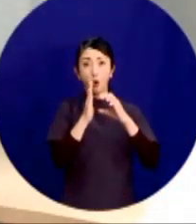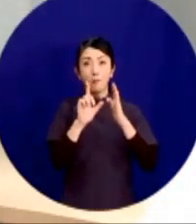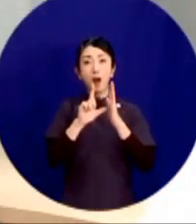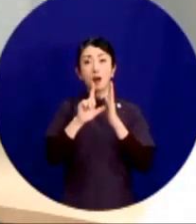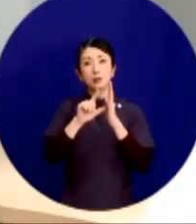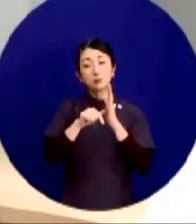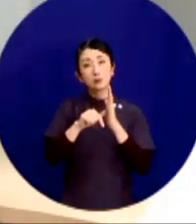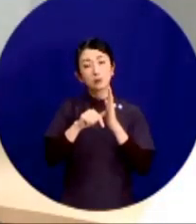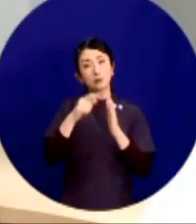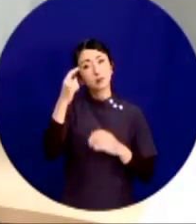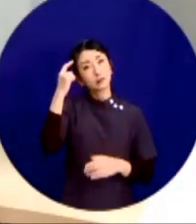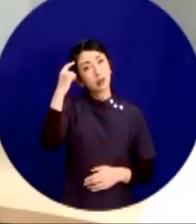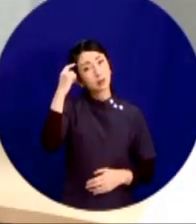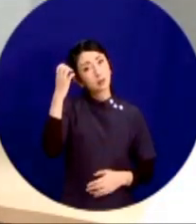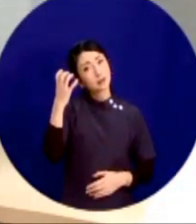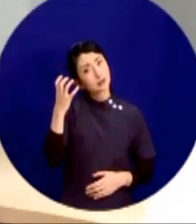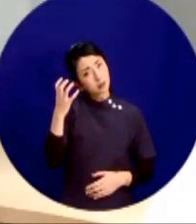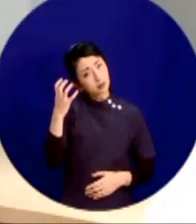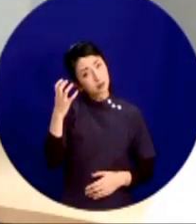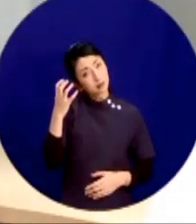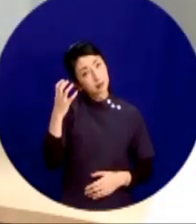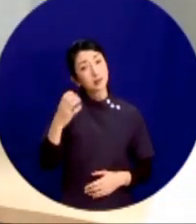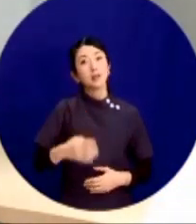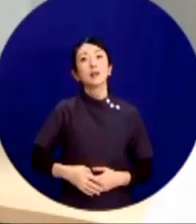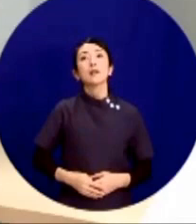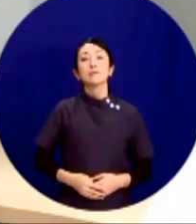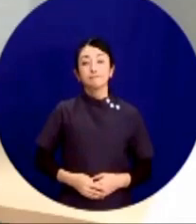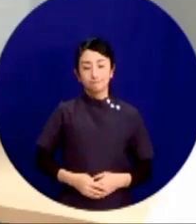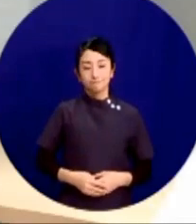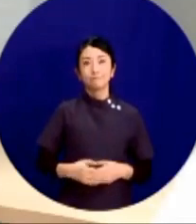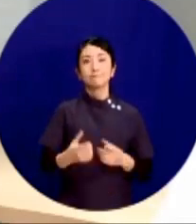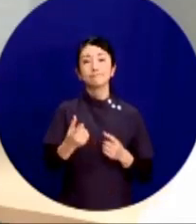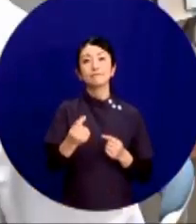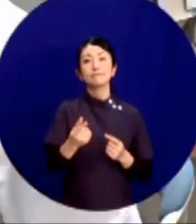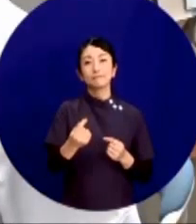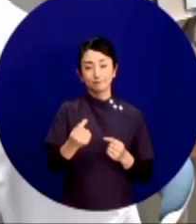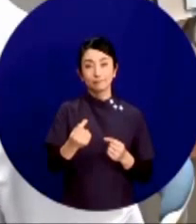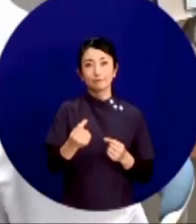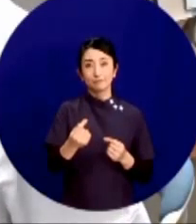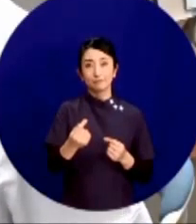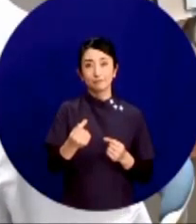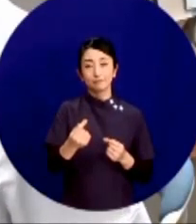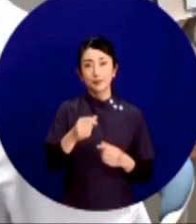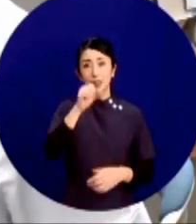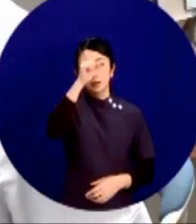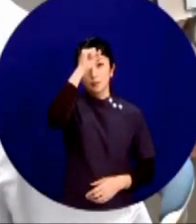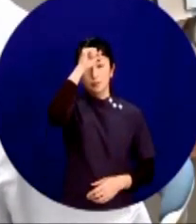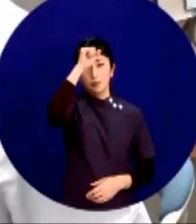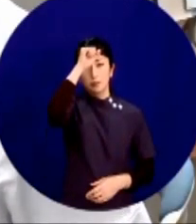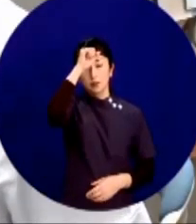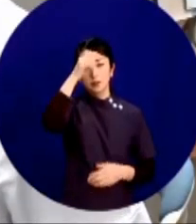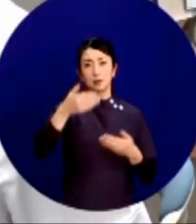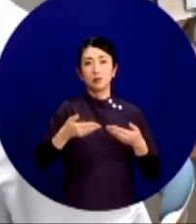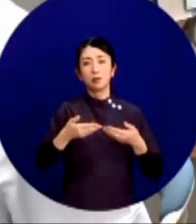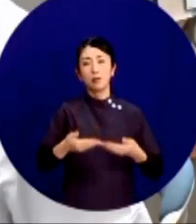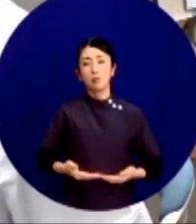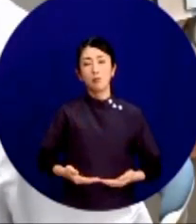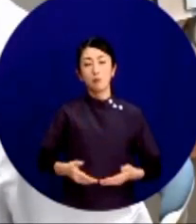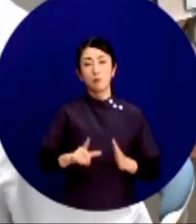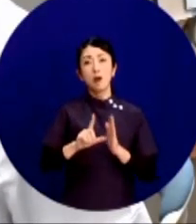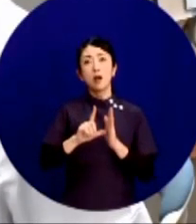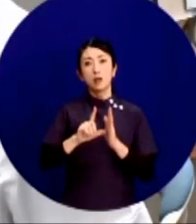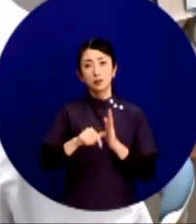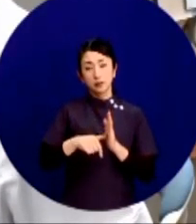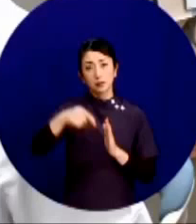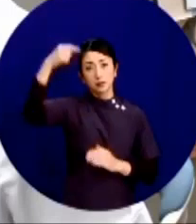のがまず頭痛だと思うんですが。 はい、いいご指摘です。脳腫瘍の